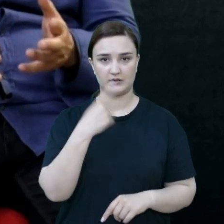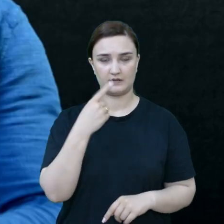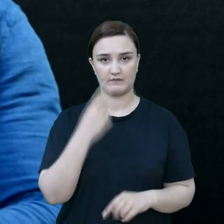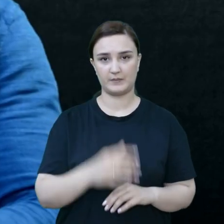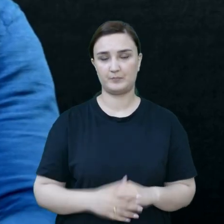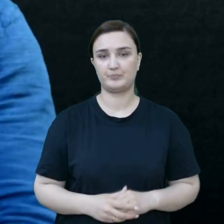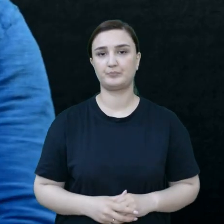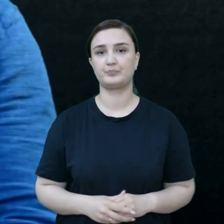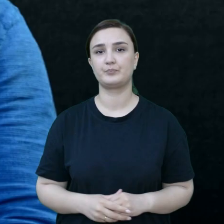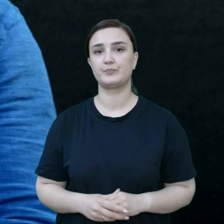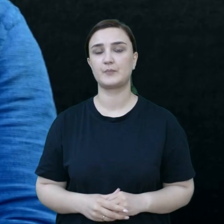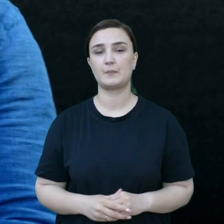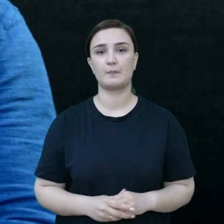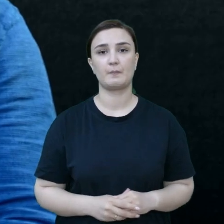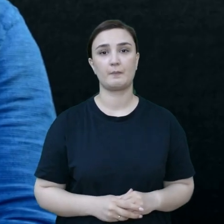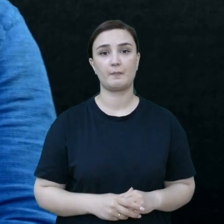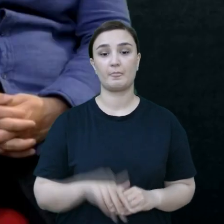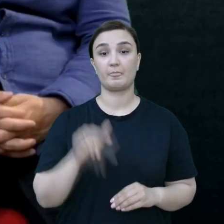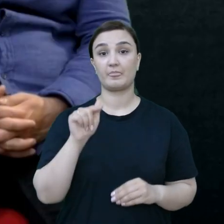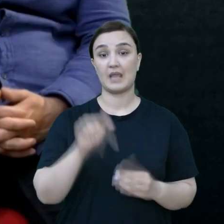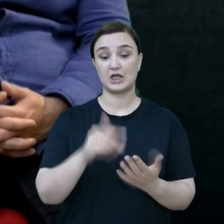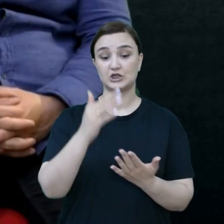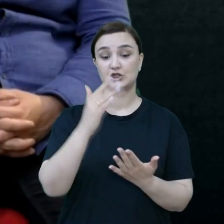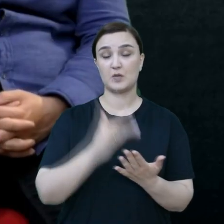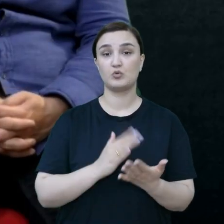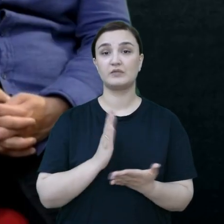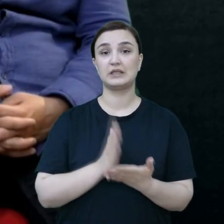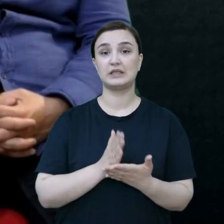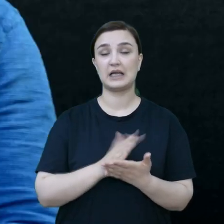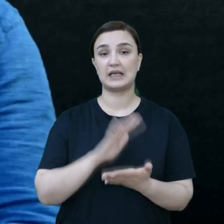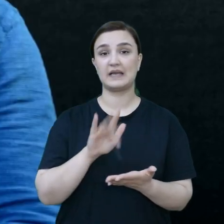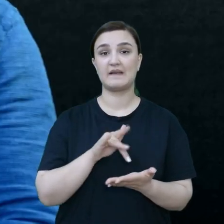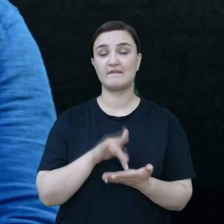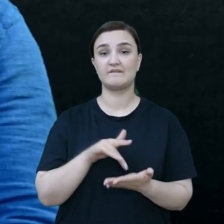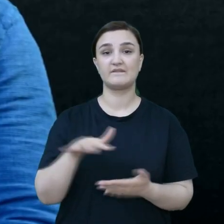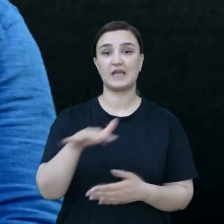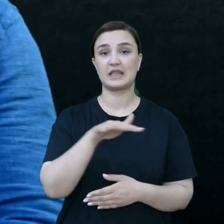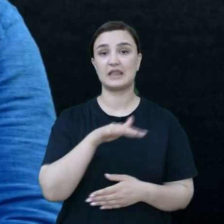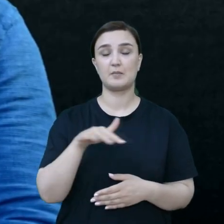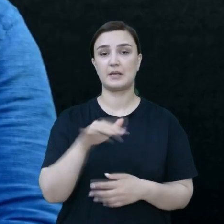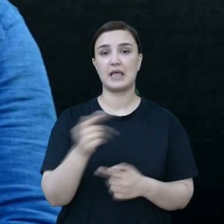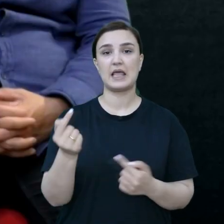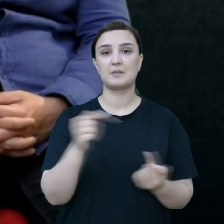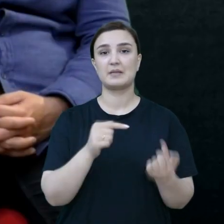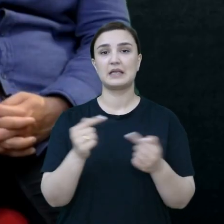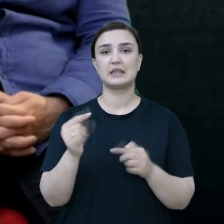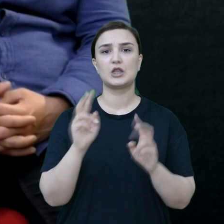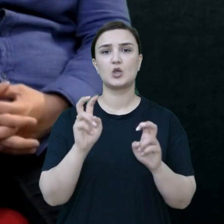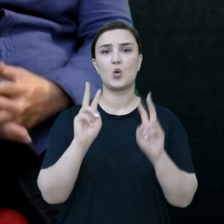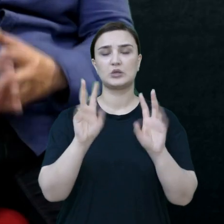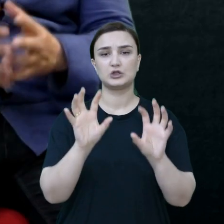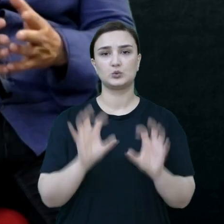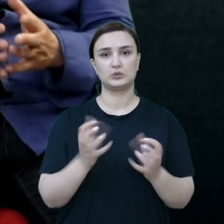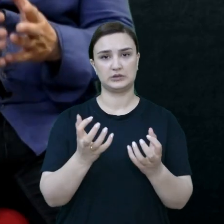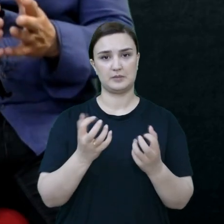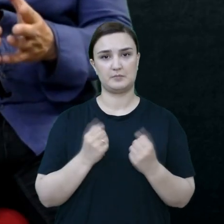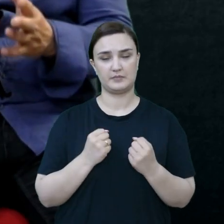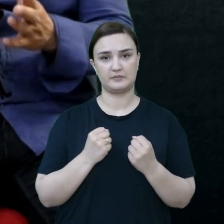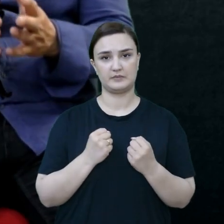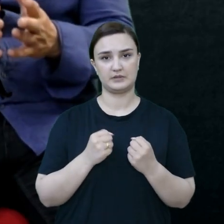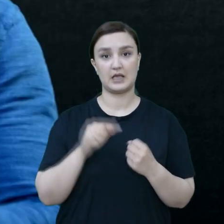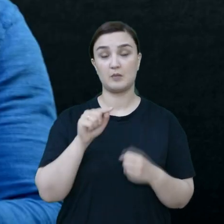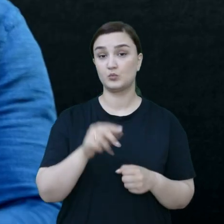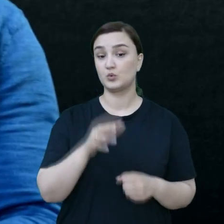ilk konstitusiya 1787-ci ildə ABŞ-da qəbul olunmuşdur. Sonralar qəbul edilmiş konstitusiyaların dünya dövlətləri